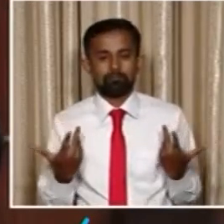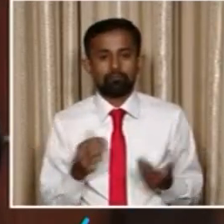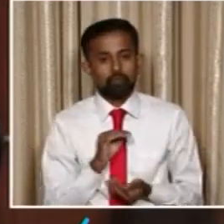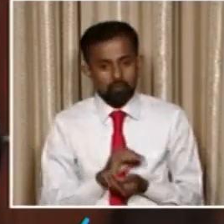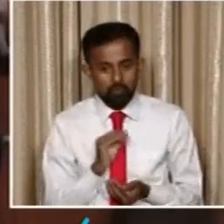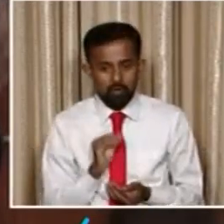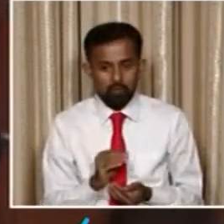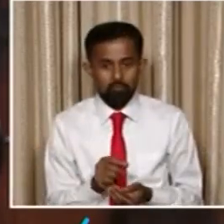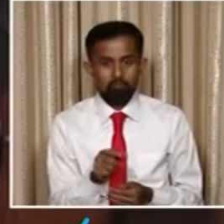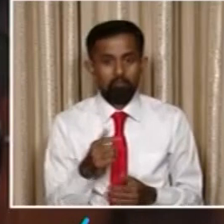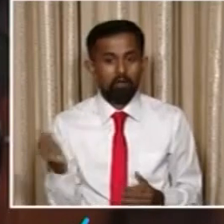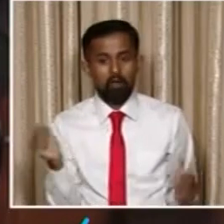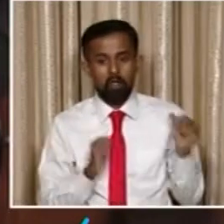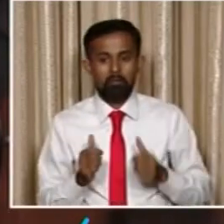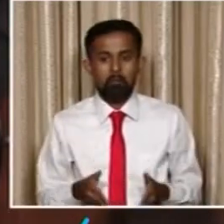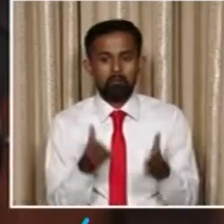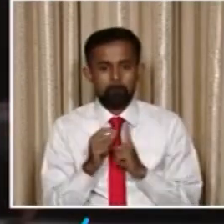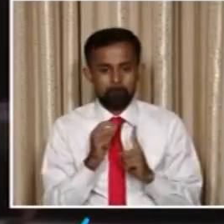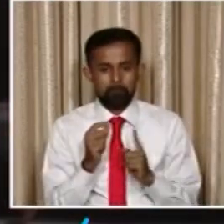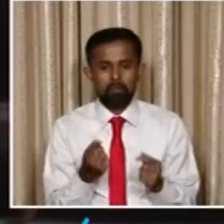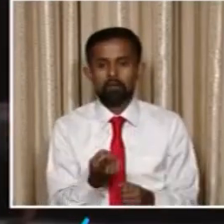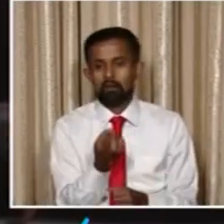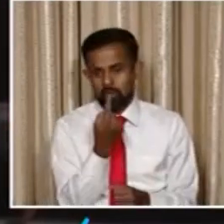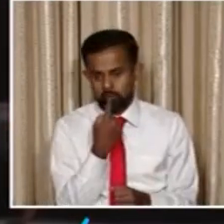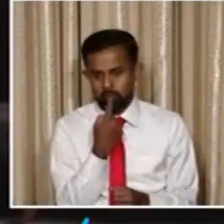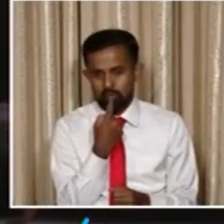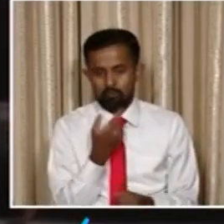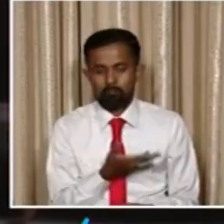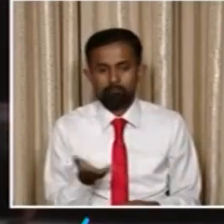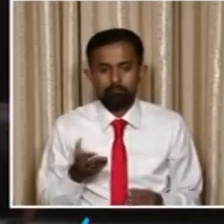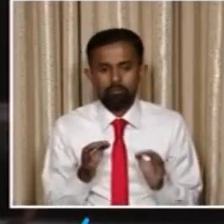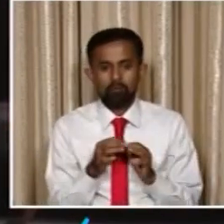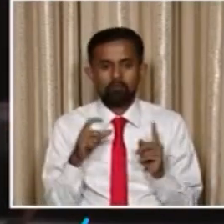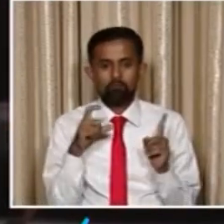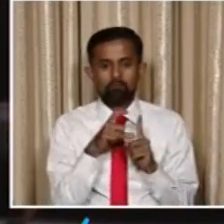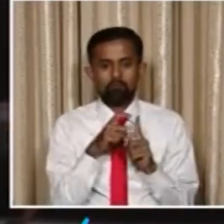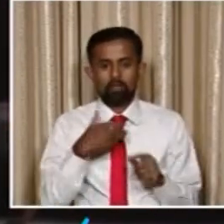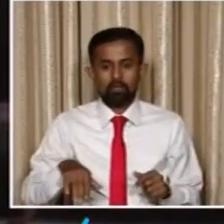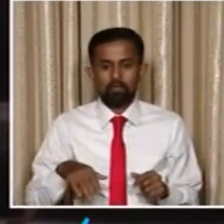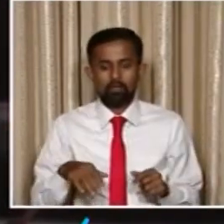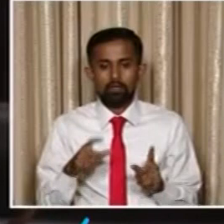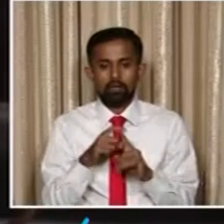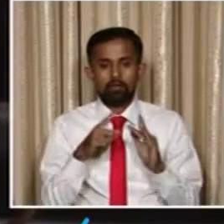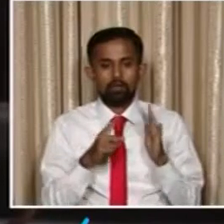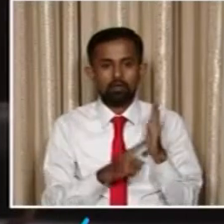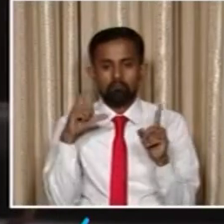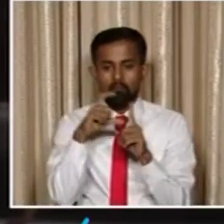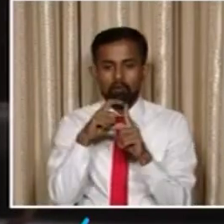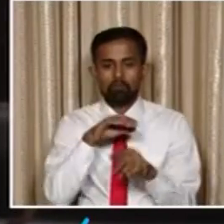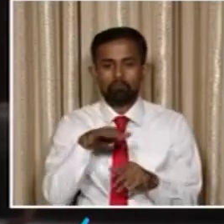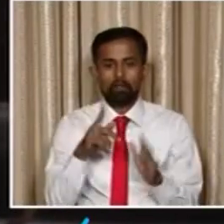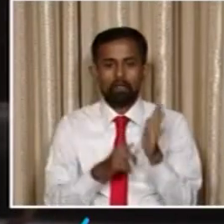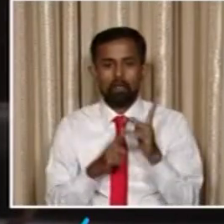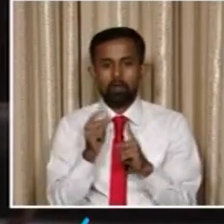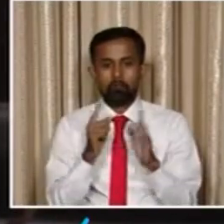තිබ්බනම් මේගොල්ලන්ටත් රෙදි ඇඳගෙන පාර යන්න වෙන දැරි තත්ත්වෙට ඉතින්. ඉතින් මෙතනදී කියන්න ඕන දැන් බදුල්ල ක්‍රිකට් එකේ සභාපති ඩිලාම් පෙරා අපේ හිටපු ඇමතුමා.